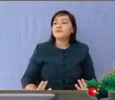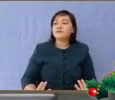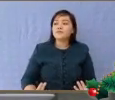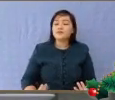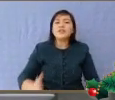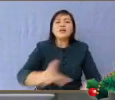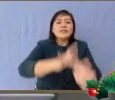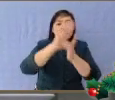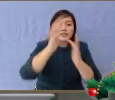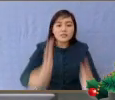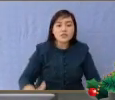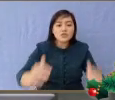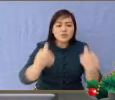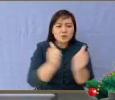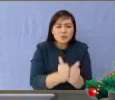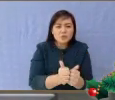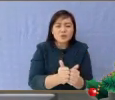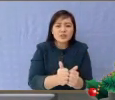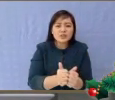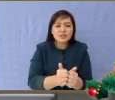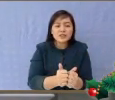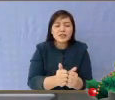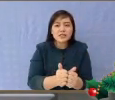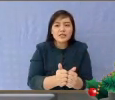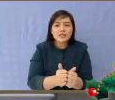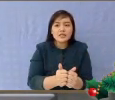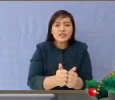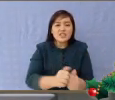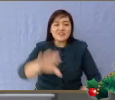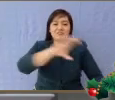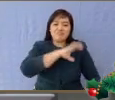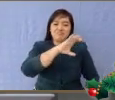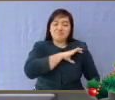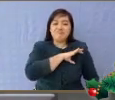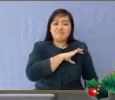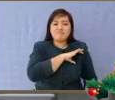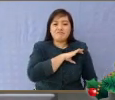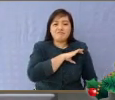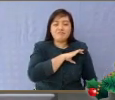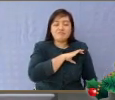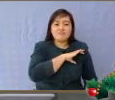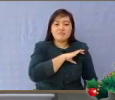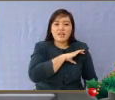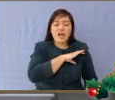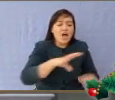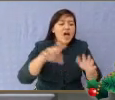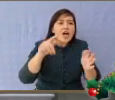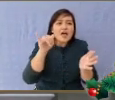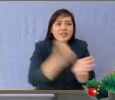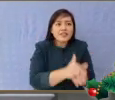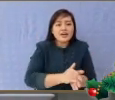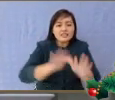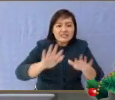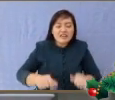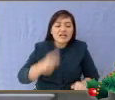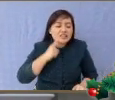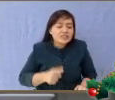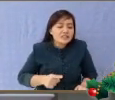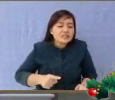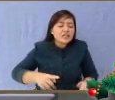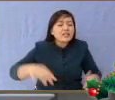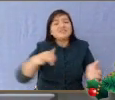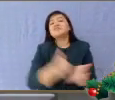A Christian with backbone na pwedeng magsabi, yes, walang kwenta sa akin ang COVID-19 sapagkat meron akong